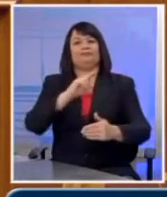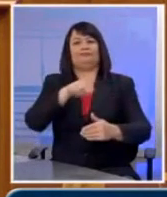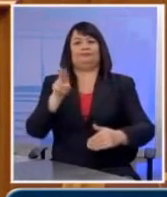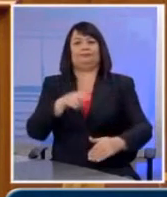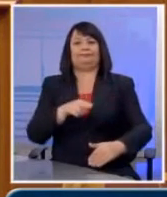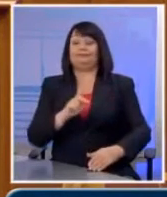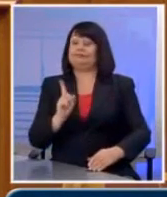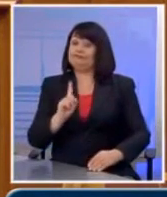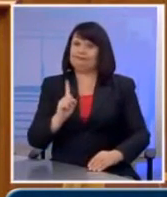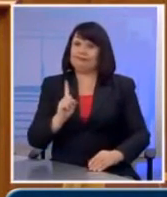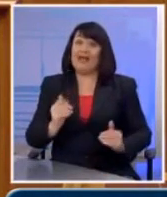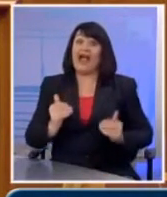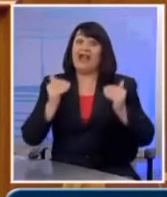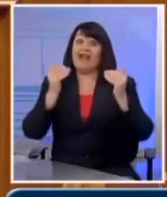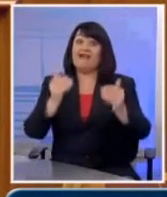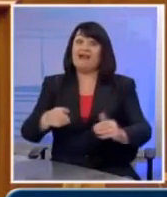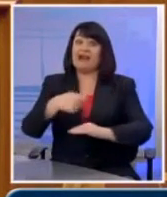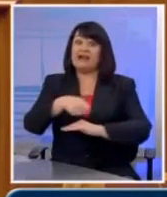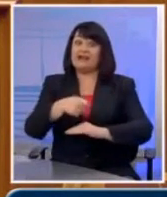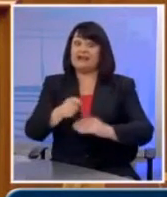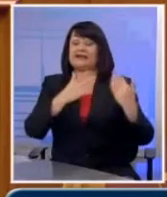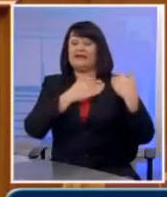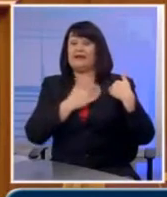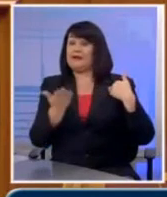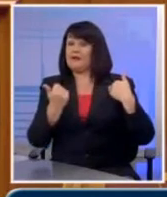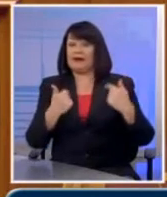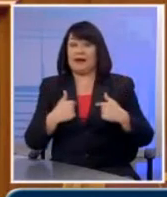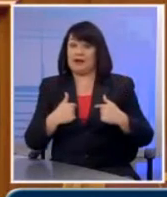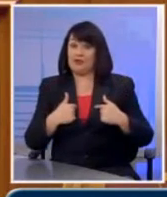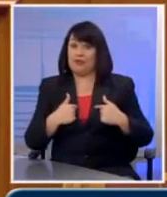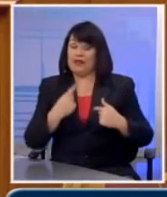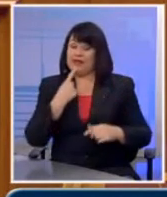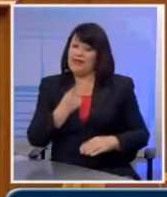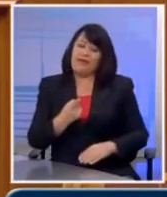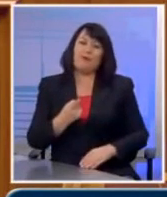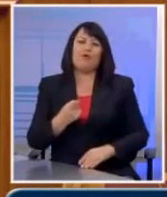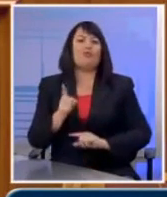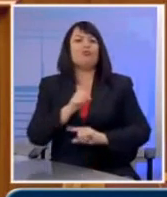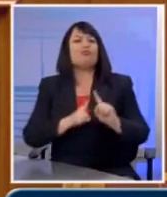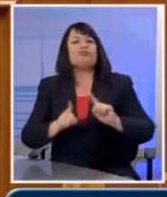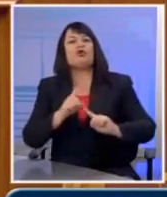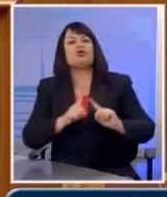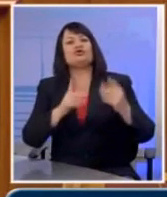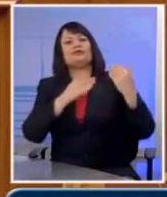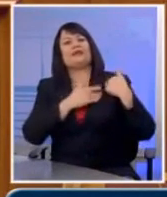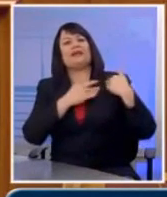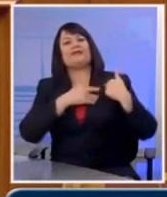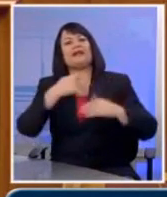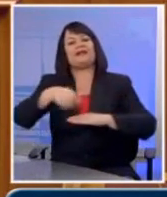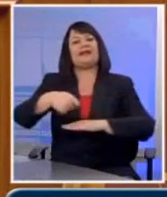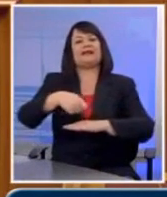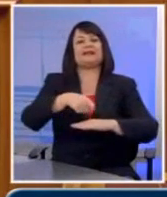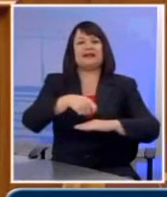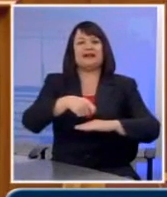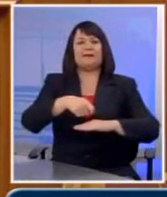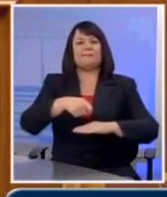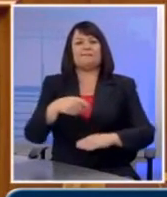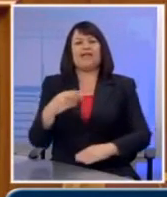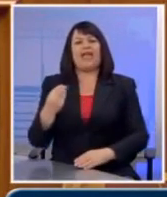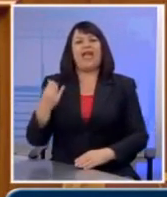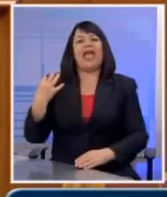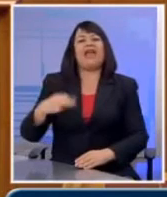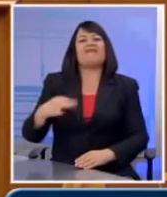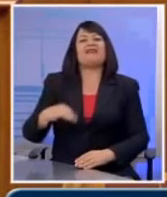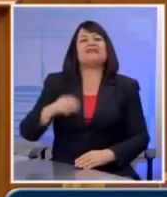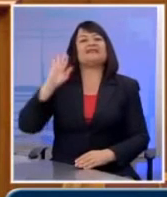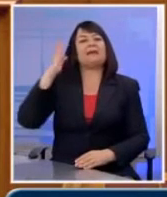Η δίκη ανεβλήθη, οι ευθύνες δεν βαραίνουν την κυβέρνηση. Εγώ δεν θα αναφερθώ σε ευθύνες δικαστικών λειτουργών, γιατί έχω μια ευαισθησία απέναντι στους